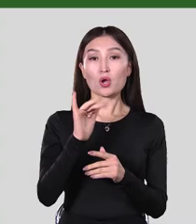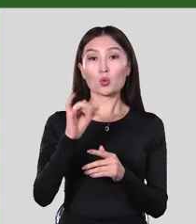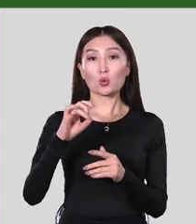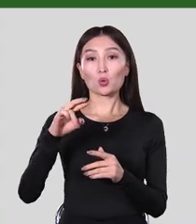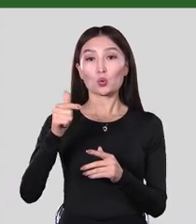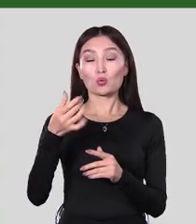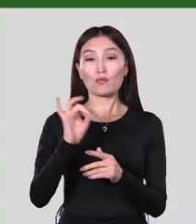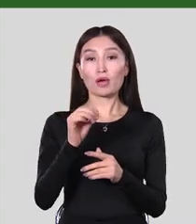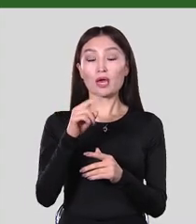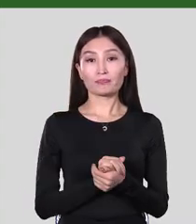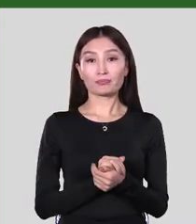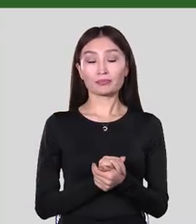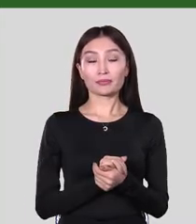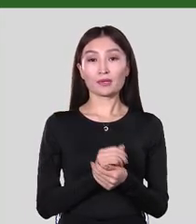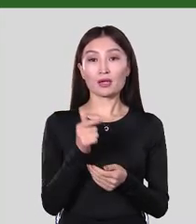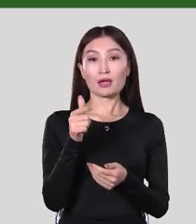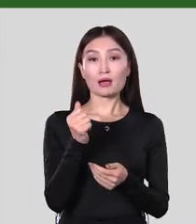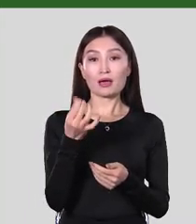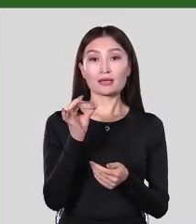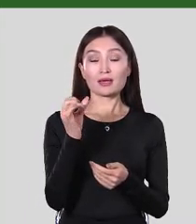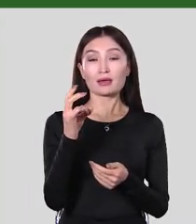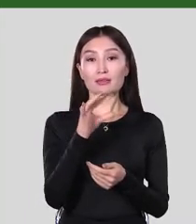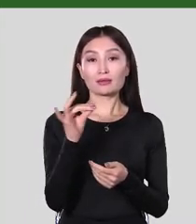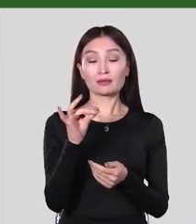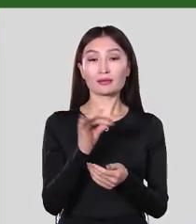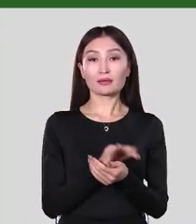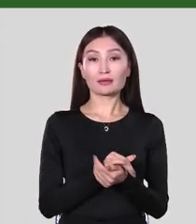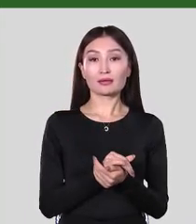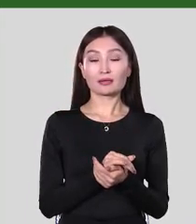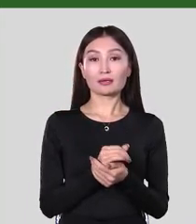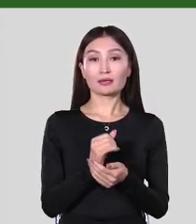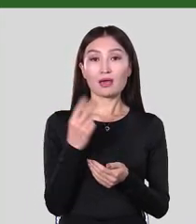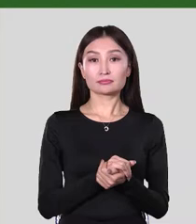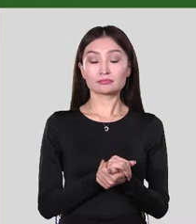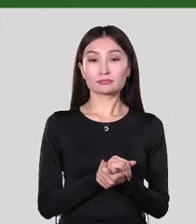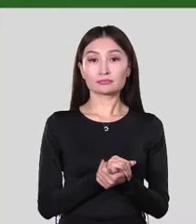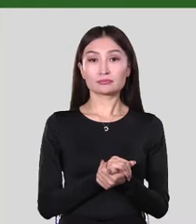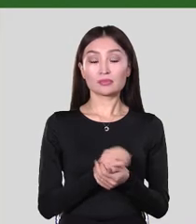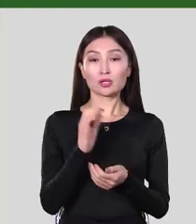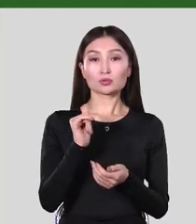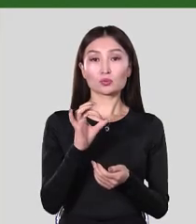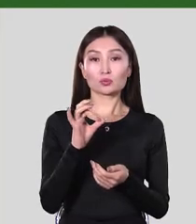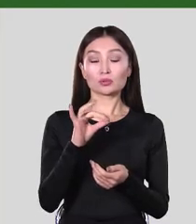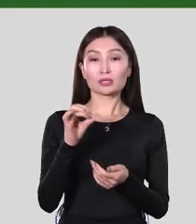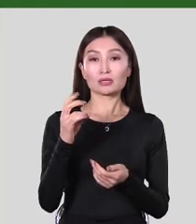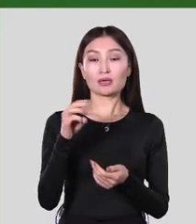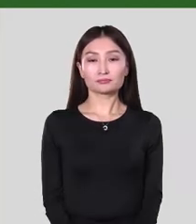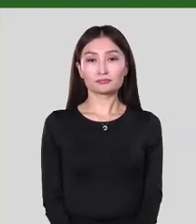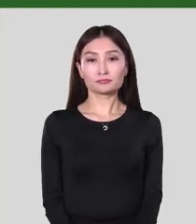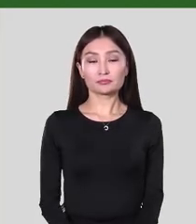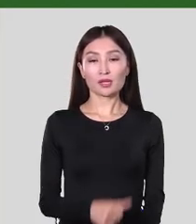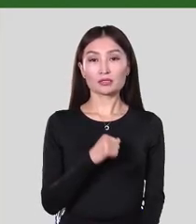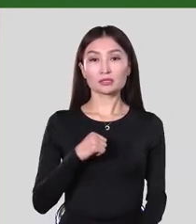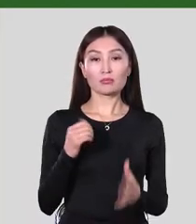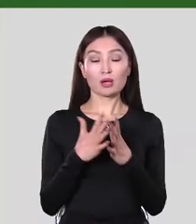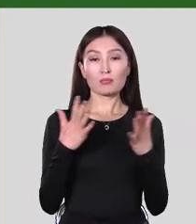говорят по-испански, в Гайане – английски, в Суринаме – по-голландски, а